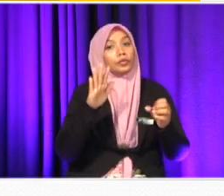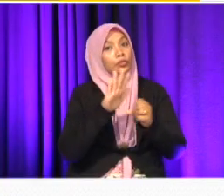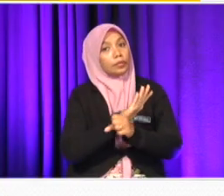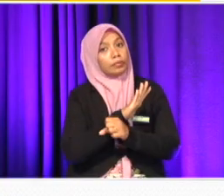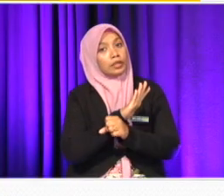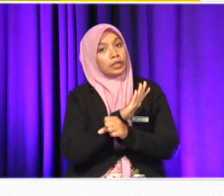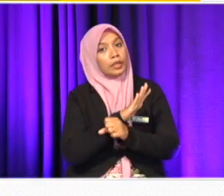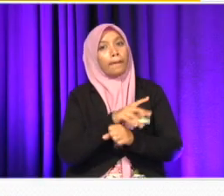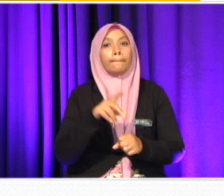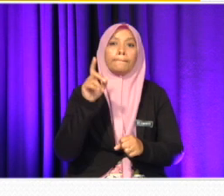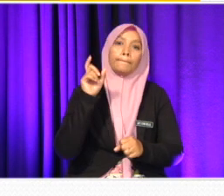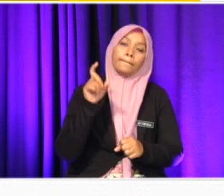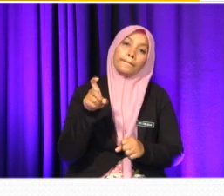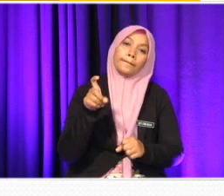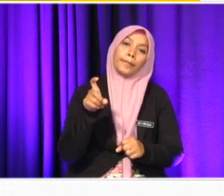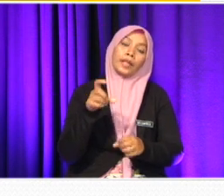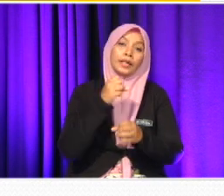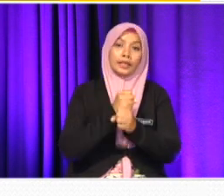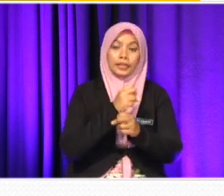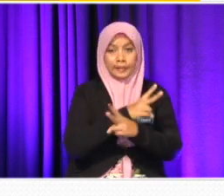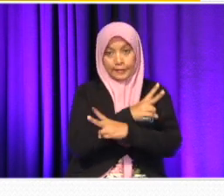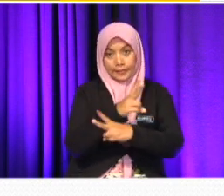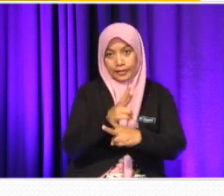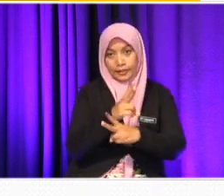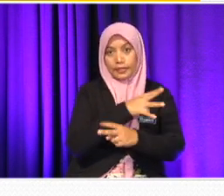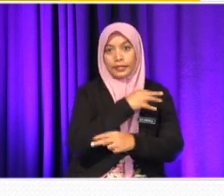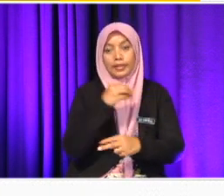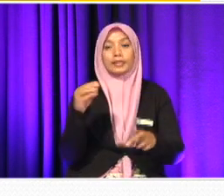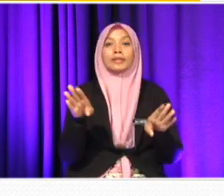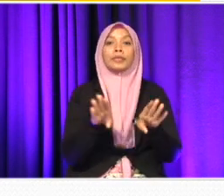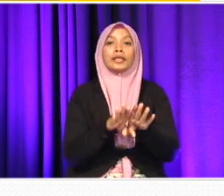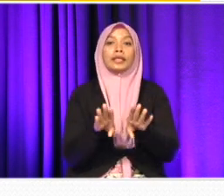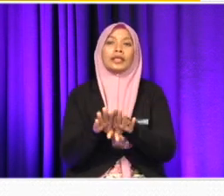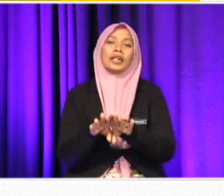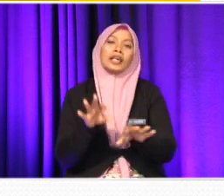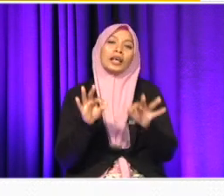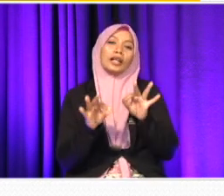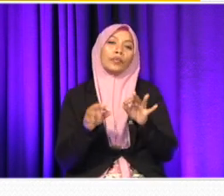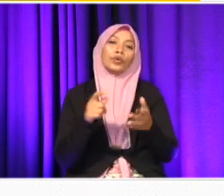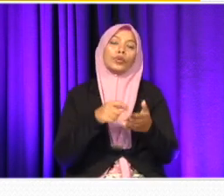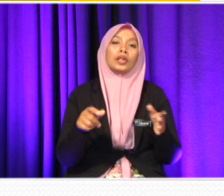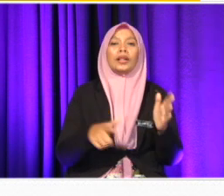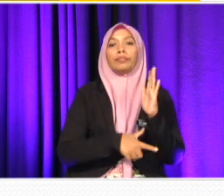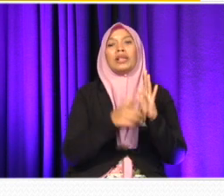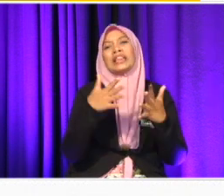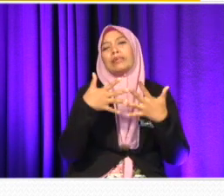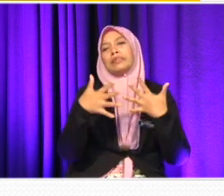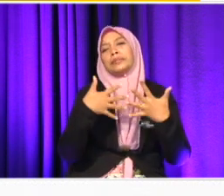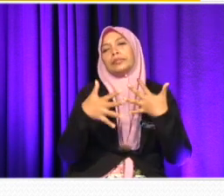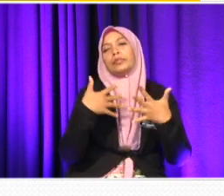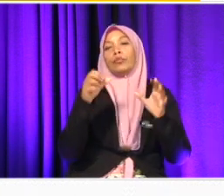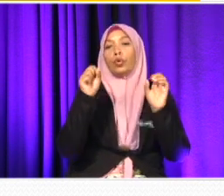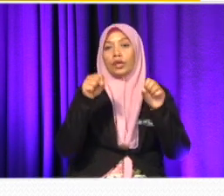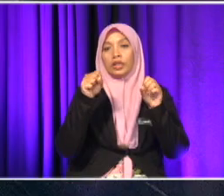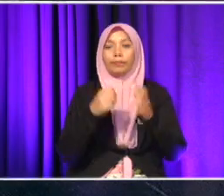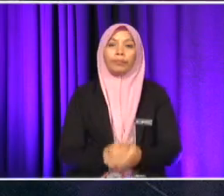memastikan kebajikan bekerja setiap saya dijaga dan sebagainya tidak ada masalah kalau